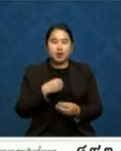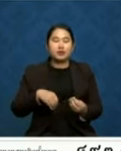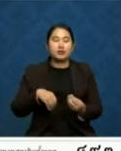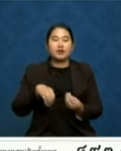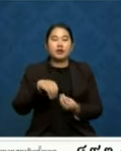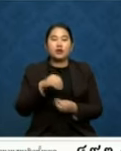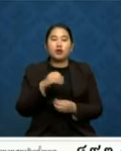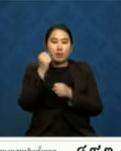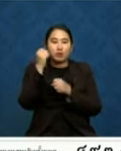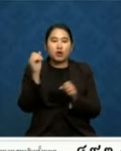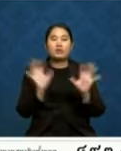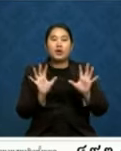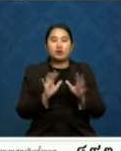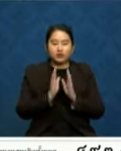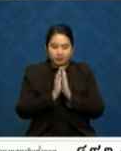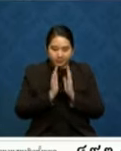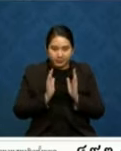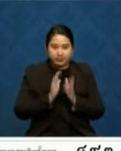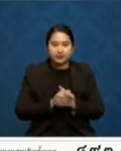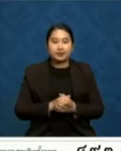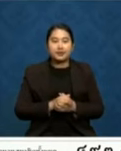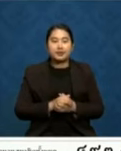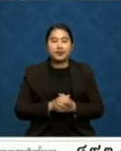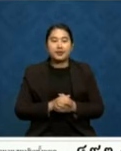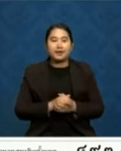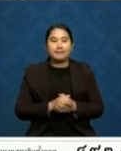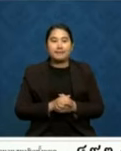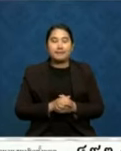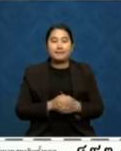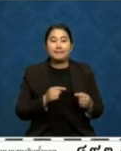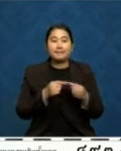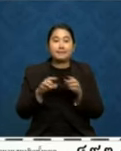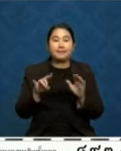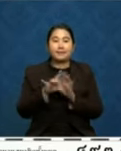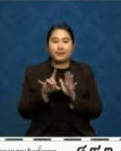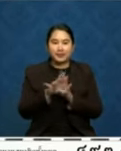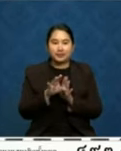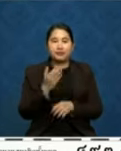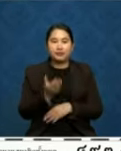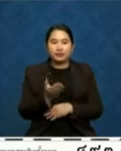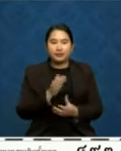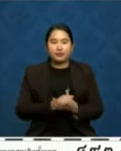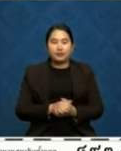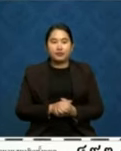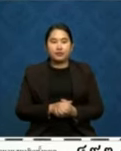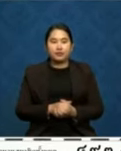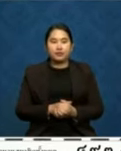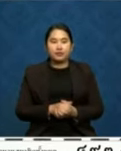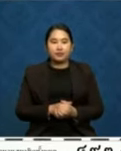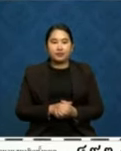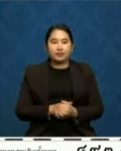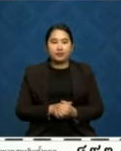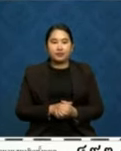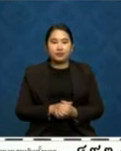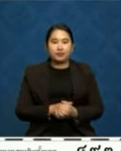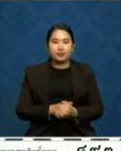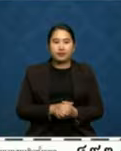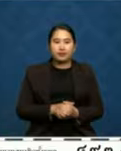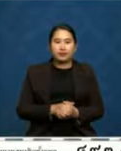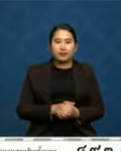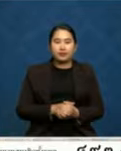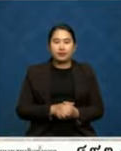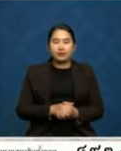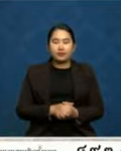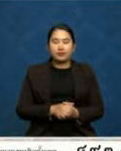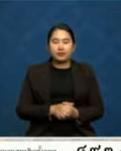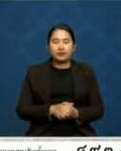ครับ ขอบคุณมากครับท่านสุดท้ายนะครับเชิญท่านเทิดชาติชัยพงศ์ครับเชิญ